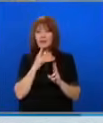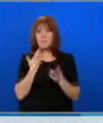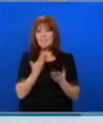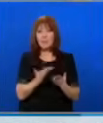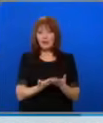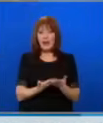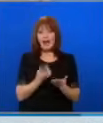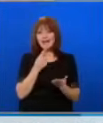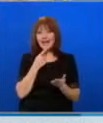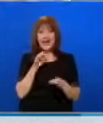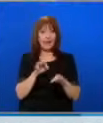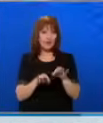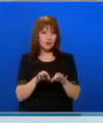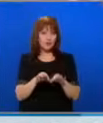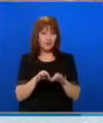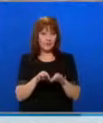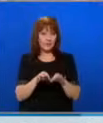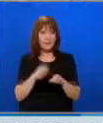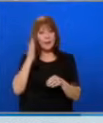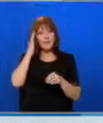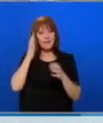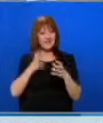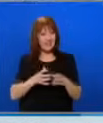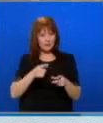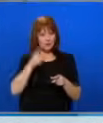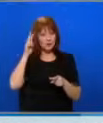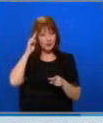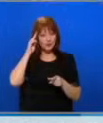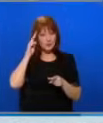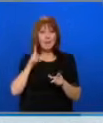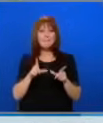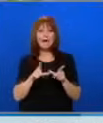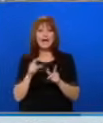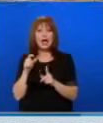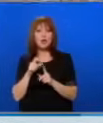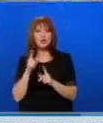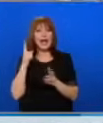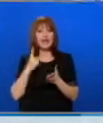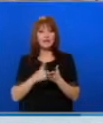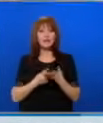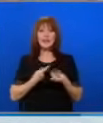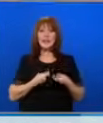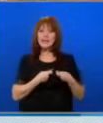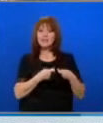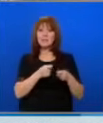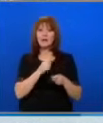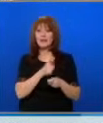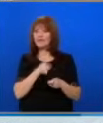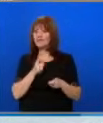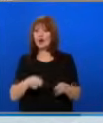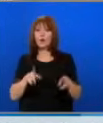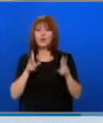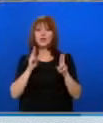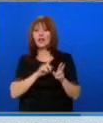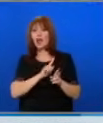в парламента. Правителството, служебното правителство на Марк Рюте е длъжно да изпраща всяко едно решение до